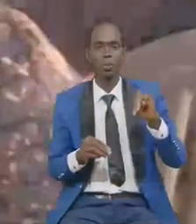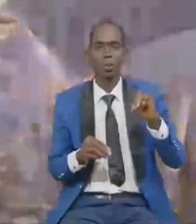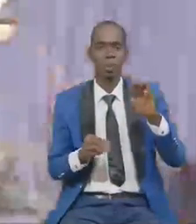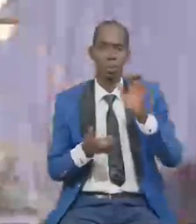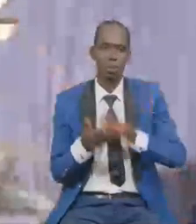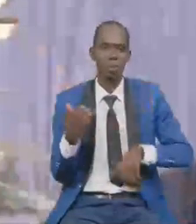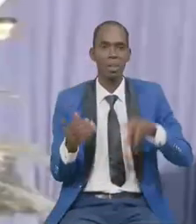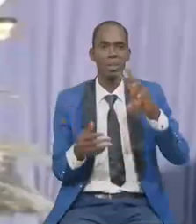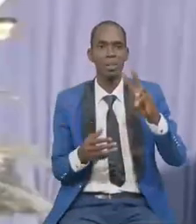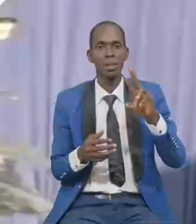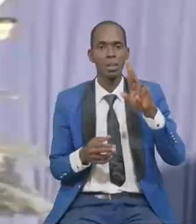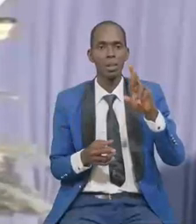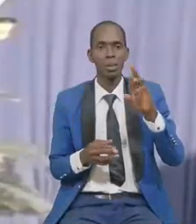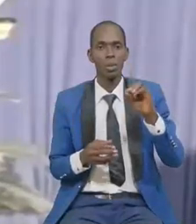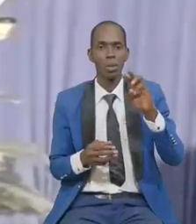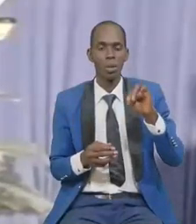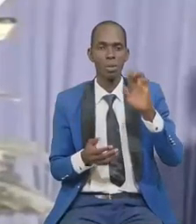En Romains chapitre 6,